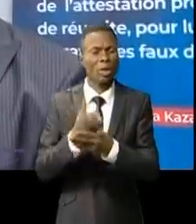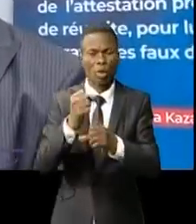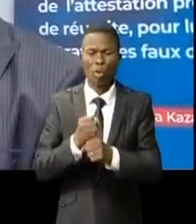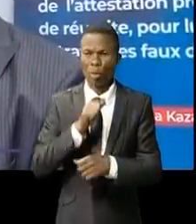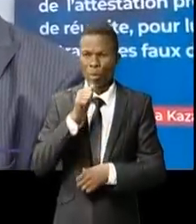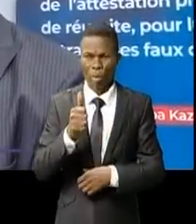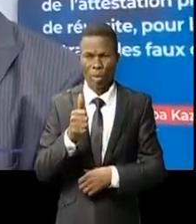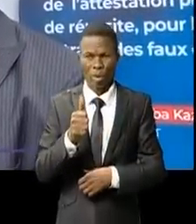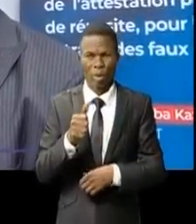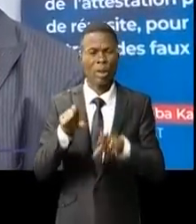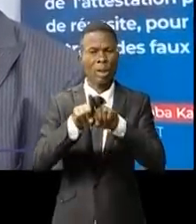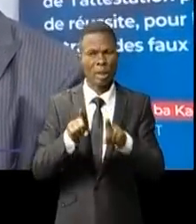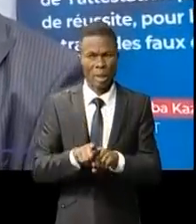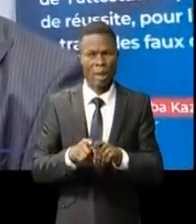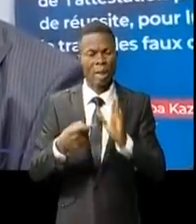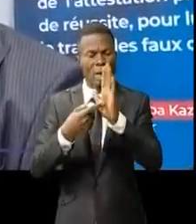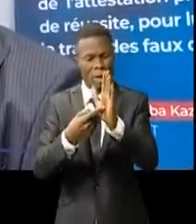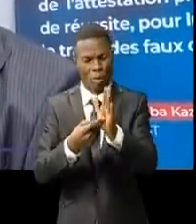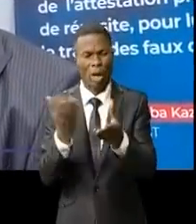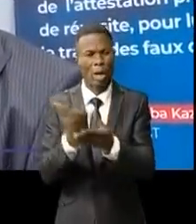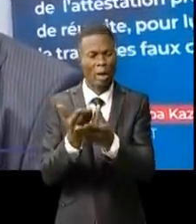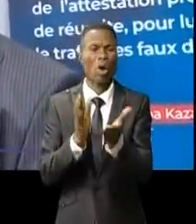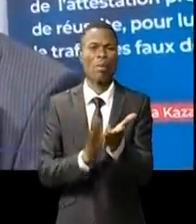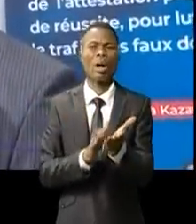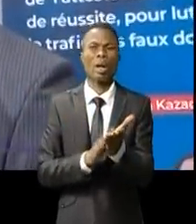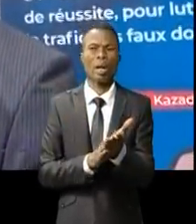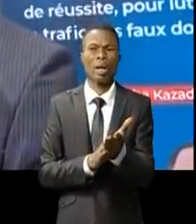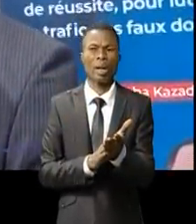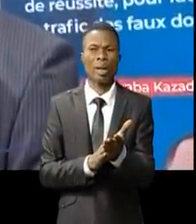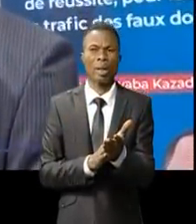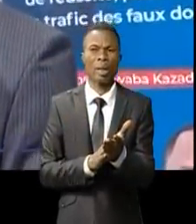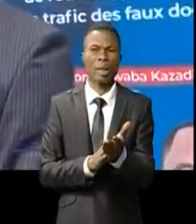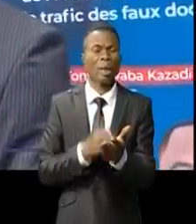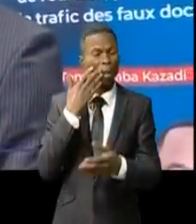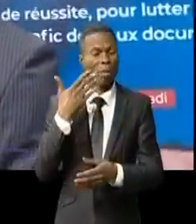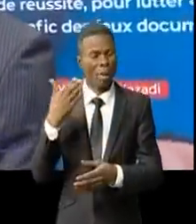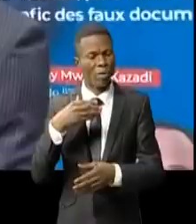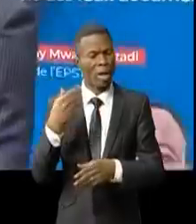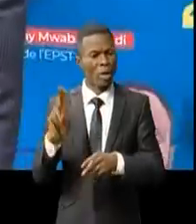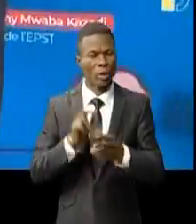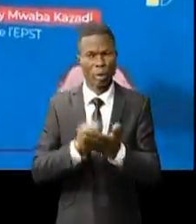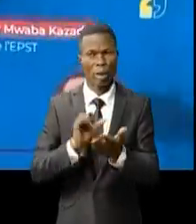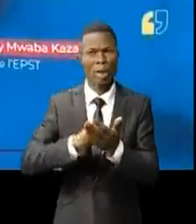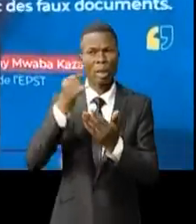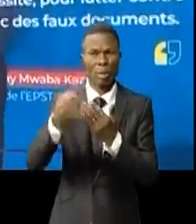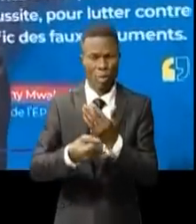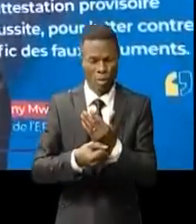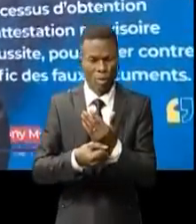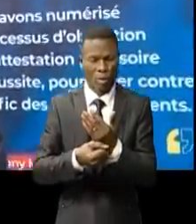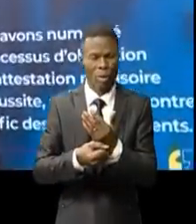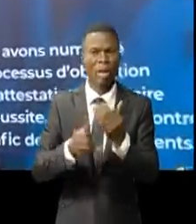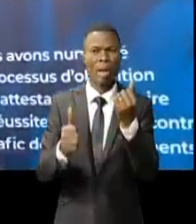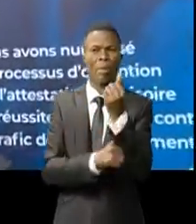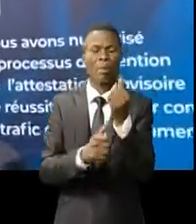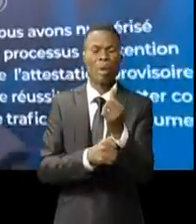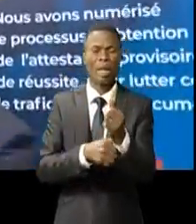Ceux qui font des trafics de documents scolaires, malheureusement, le business va tomber parce que ça sera plus possible. Le projet veut que même les diplômes qui ne sont pas encore